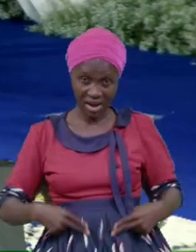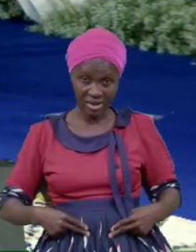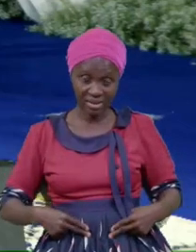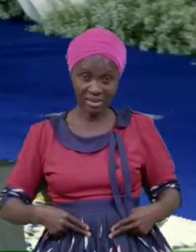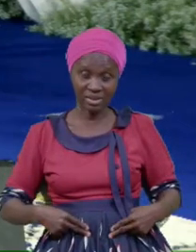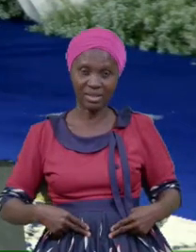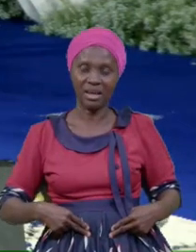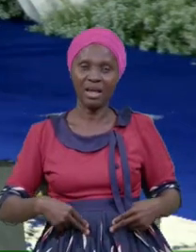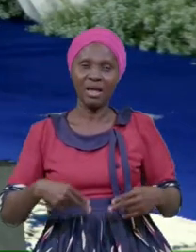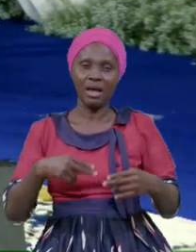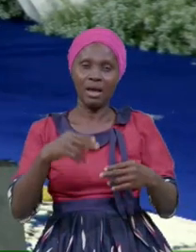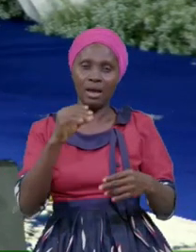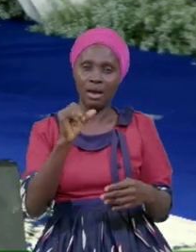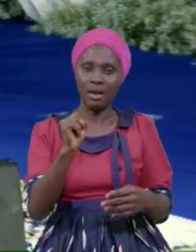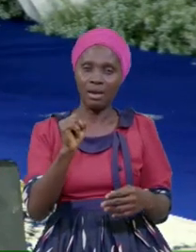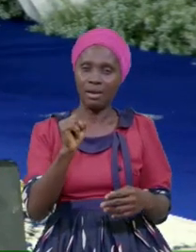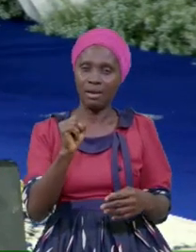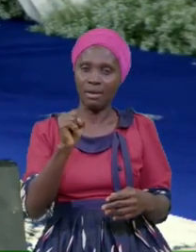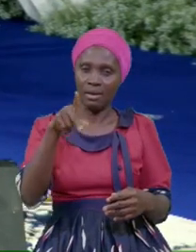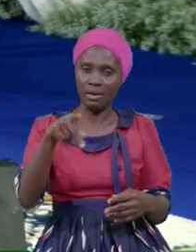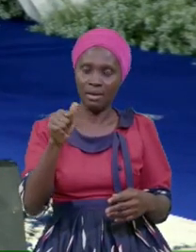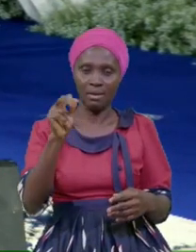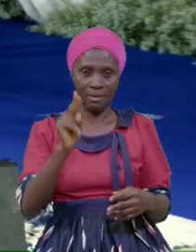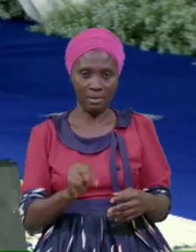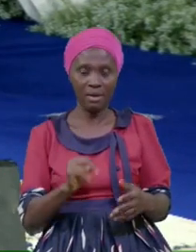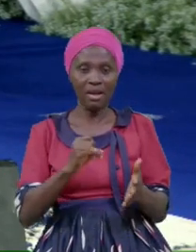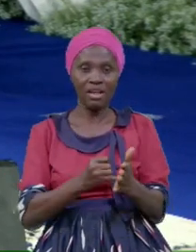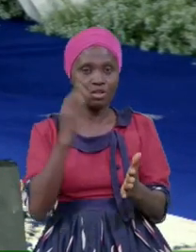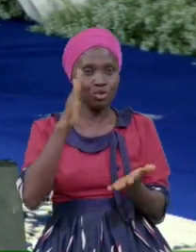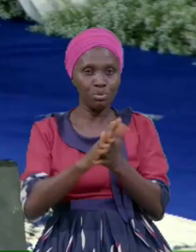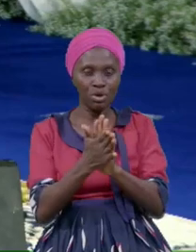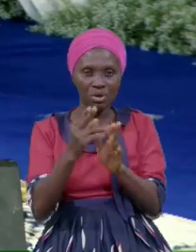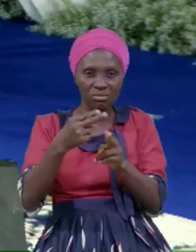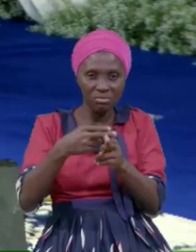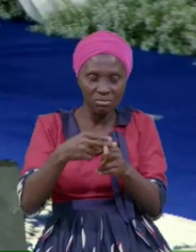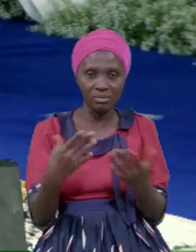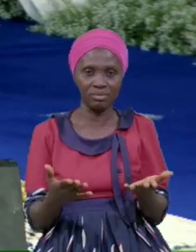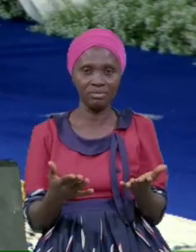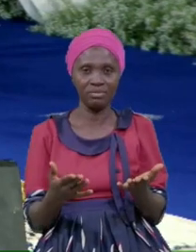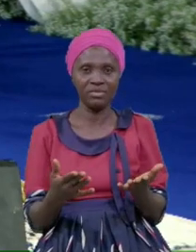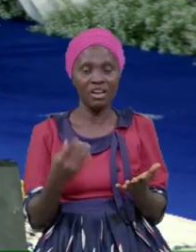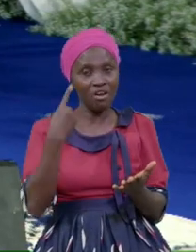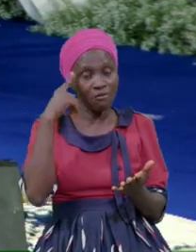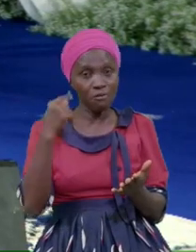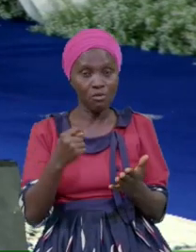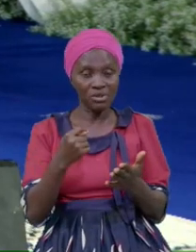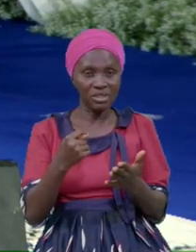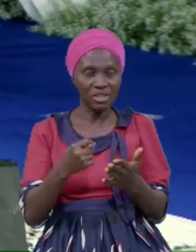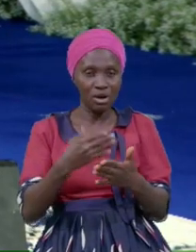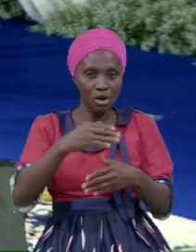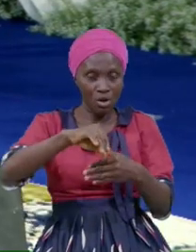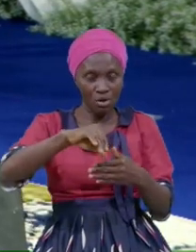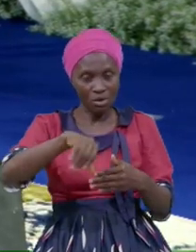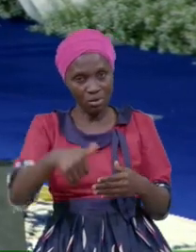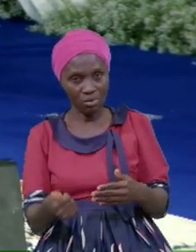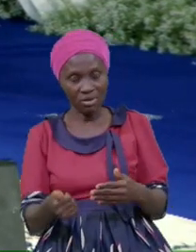durée de vie, de l'espérance de vie est écourtée. Et la fin de ta vie, pour 5 ans ou 10 ans à